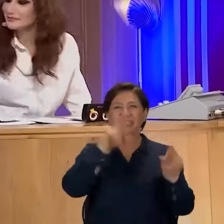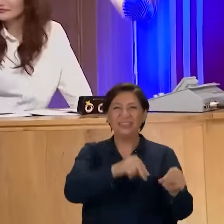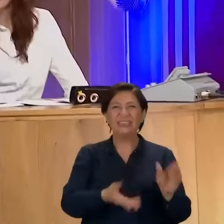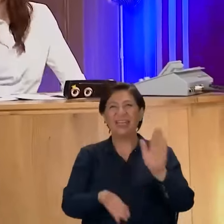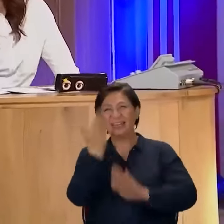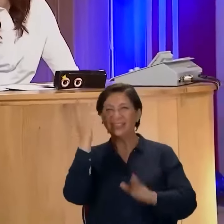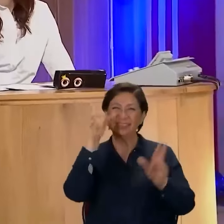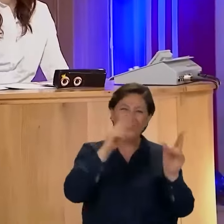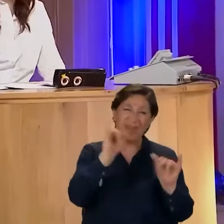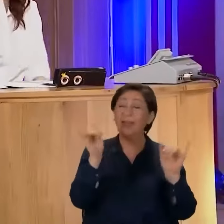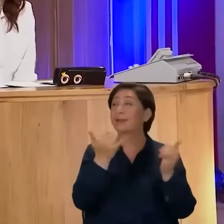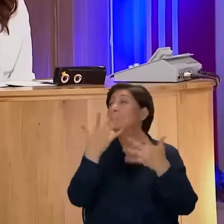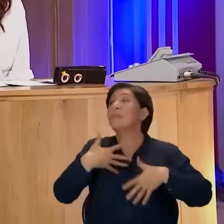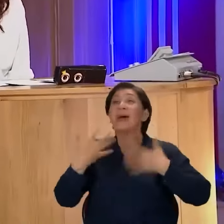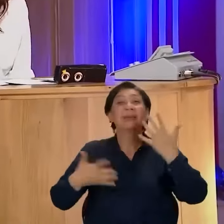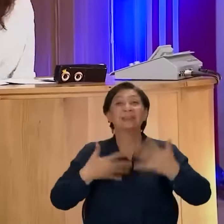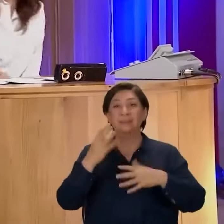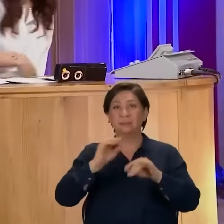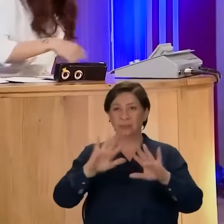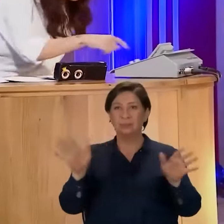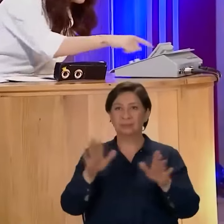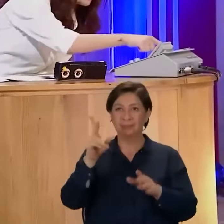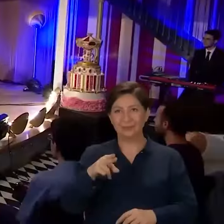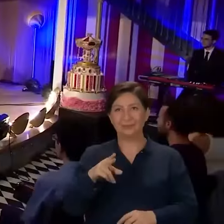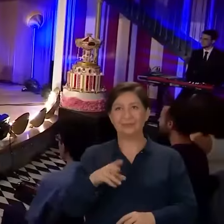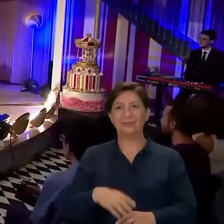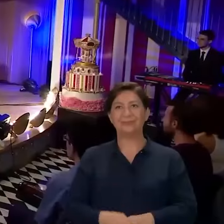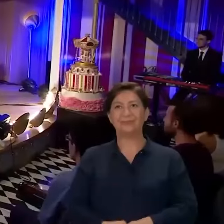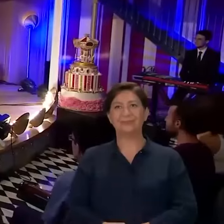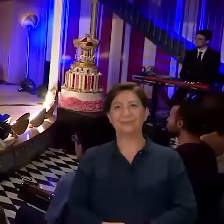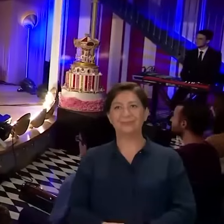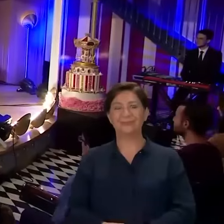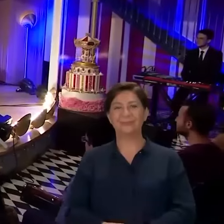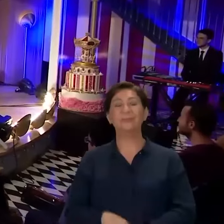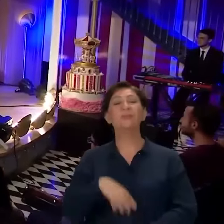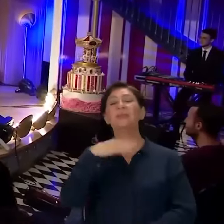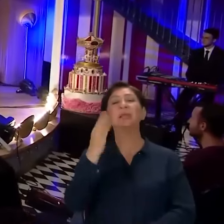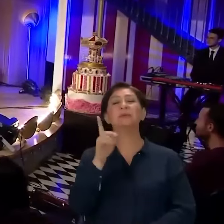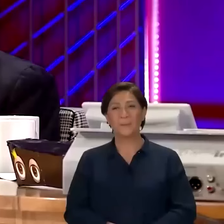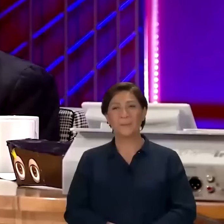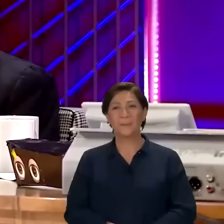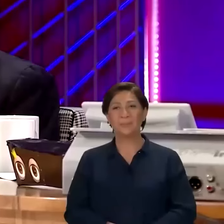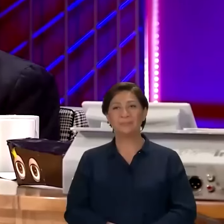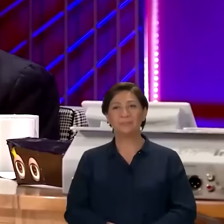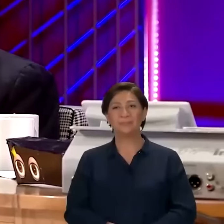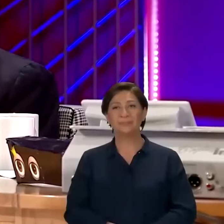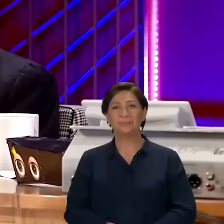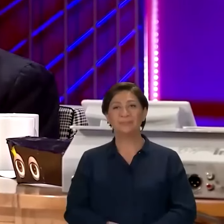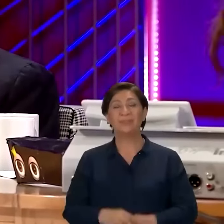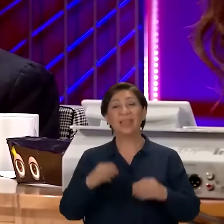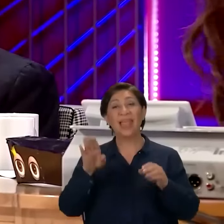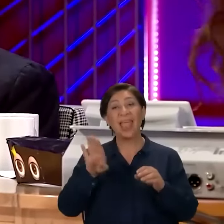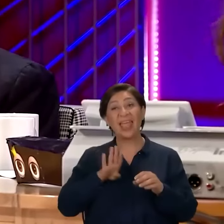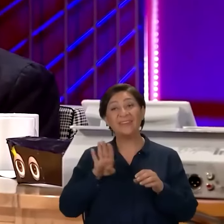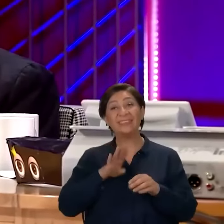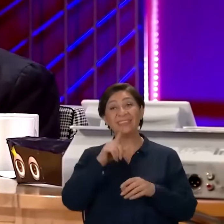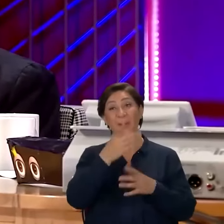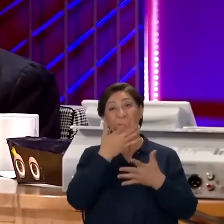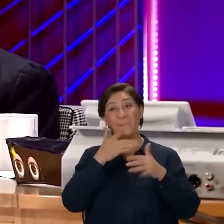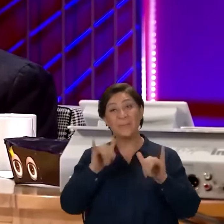Ne yapacaksın, kapacaksın, merak edeceksin. Tamam, yeter, bir yerde kesiyorsun. Diğer soru. Evet. Evladınızın